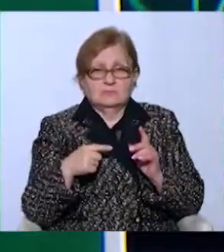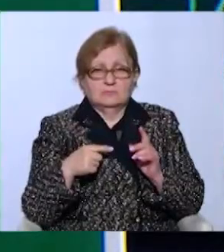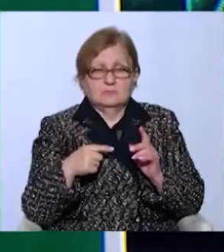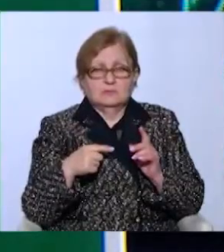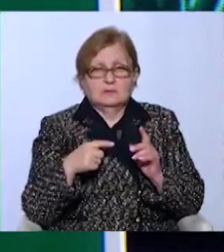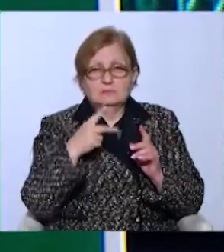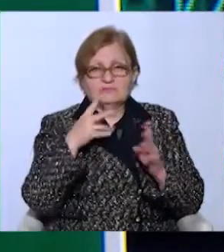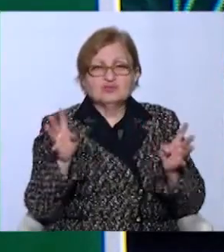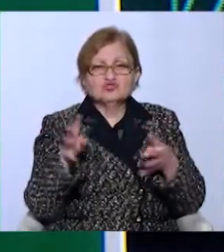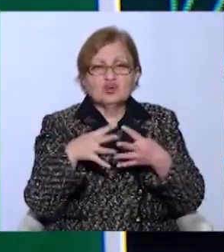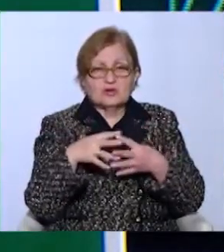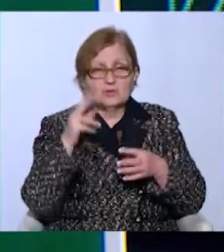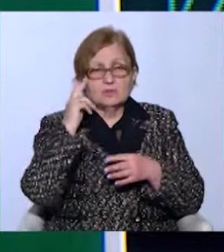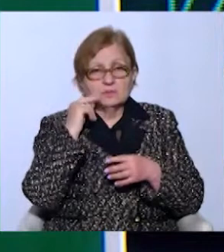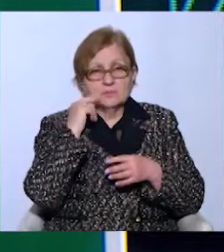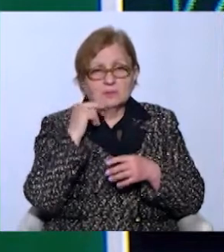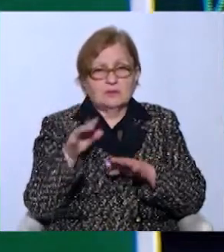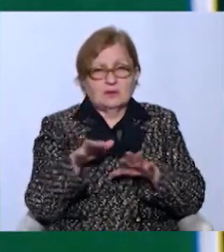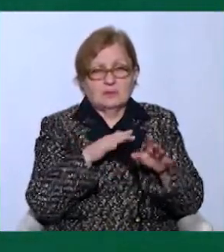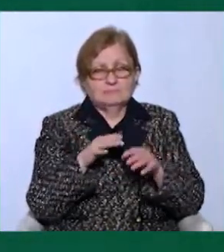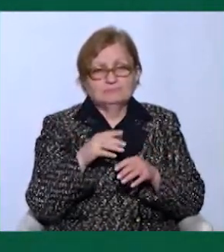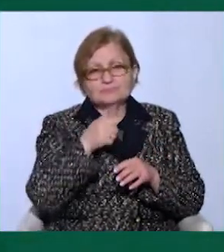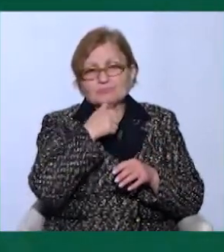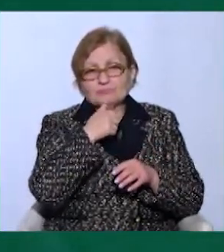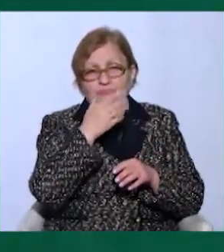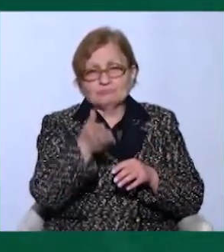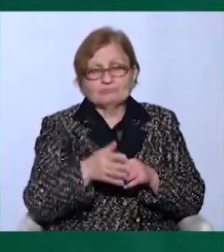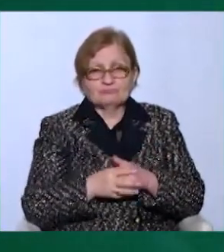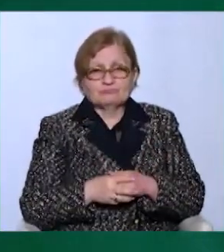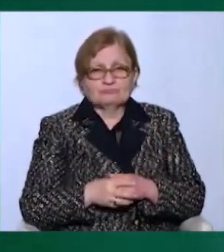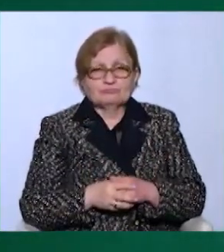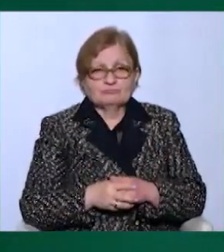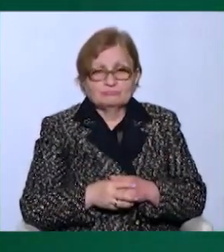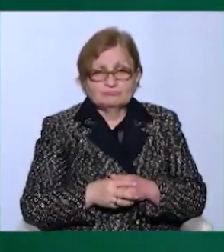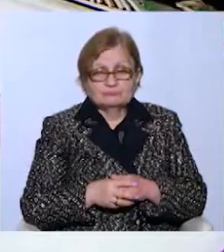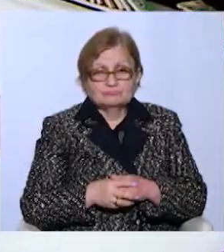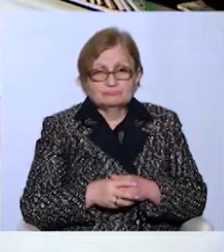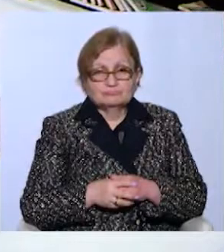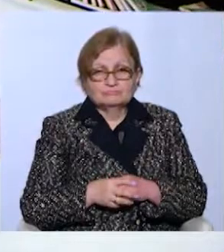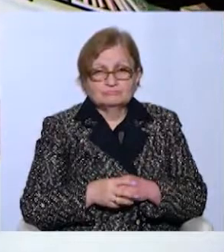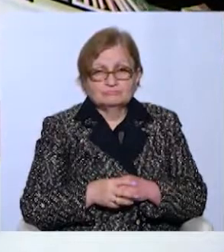შერეული რიცხვებზე გავაკეთოთ ახლა მოქმედება ასეთი. ჩემო ბატონო